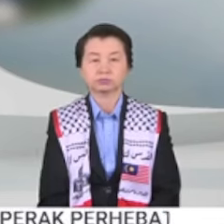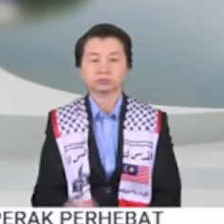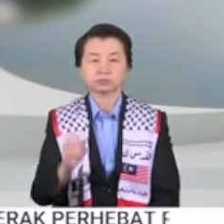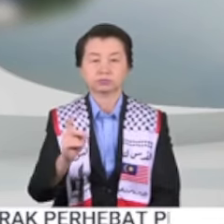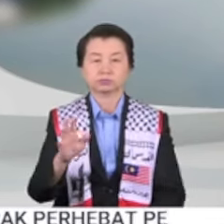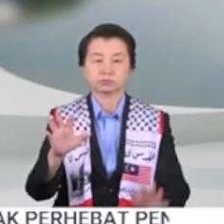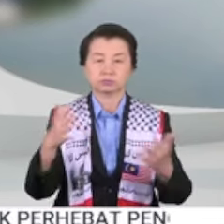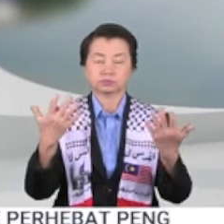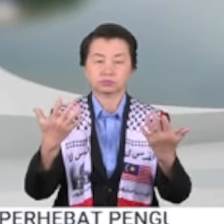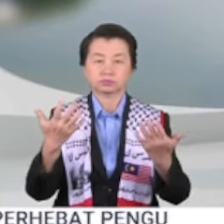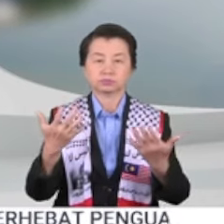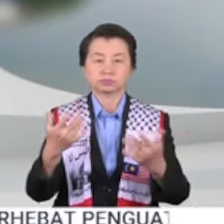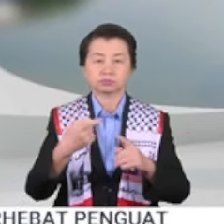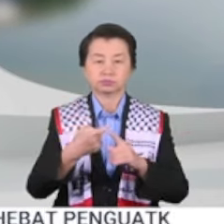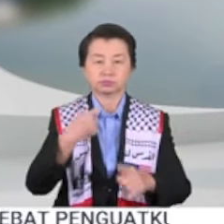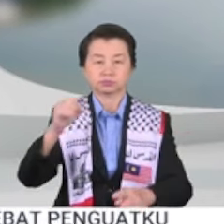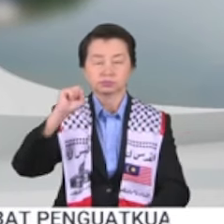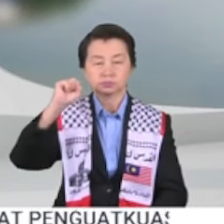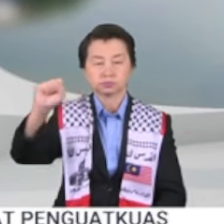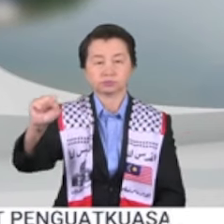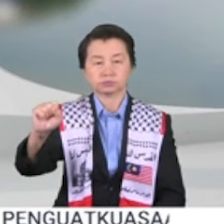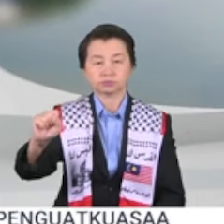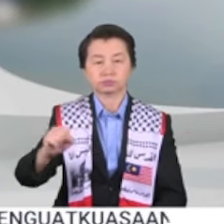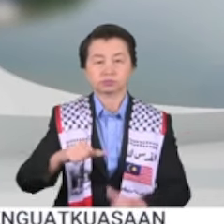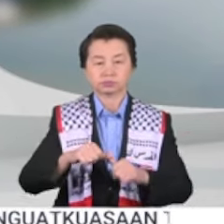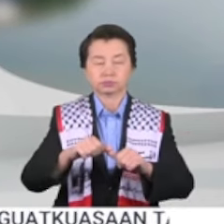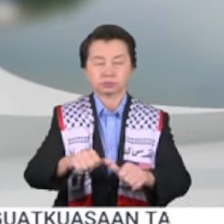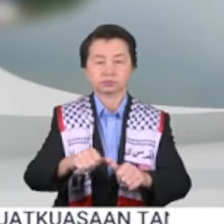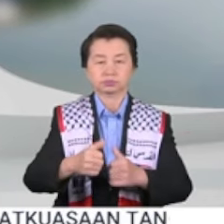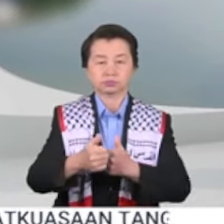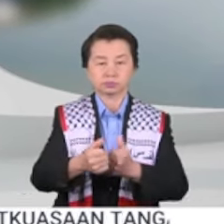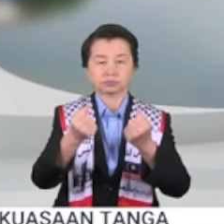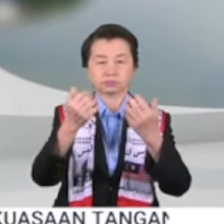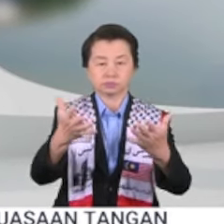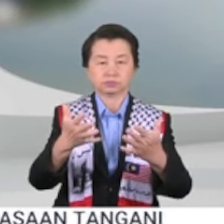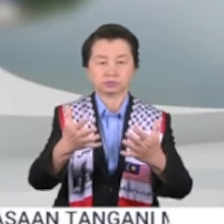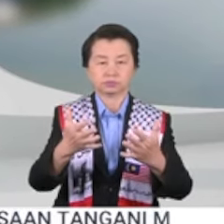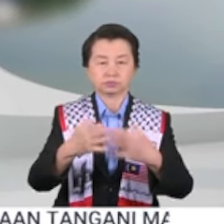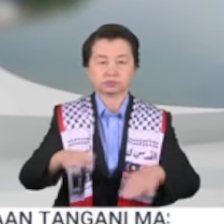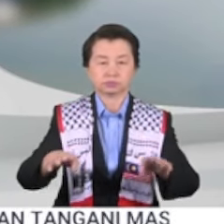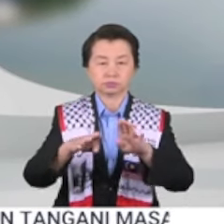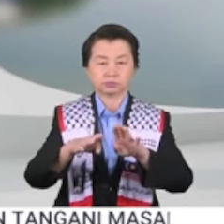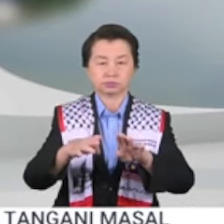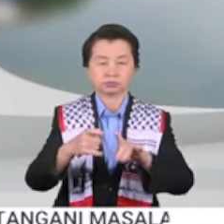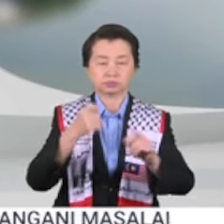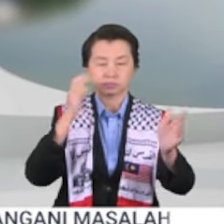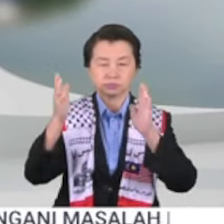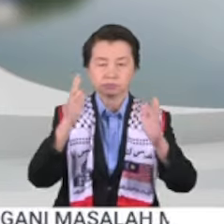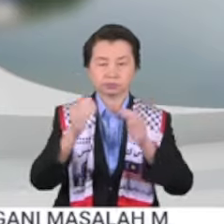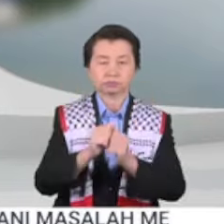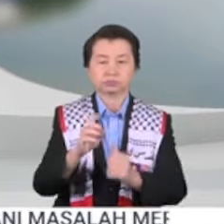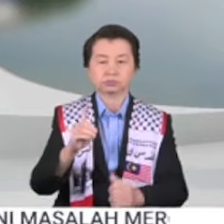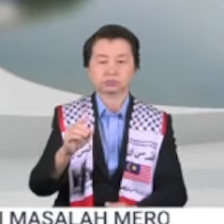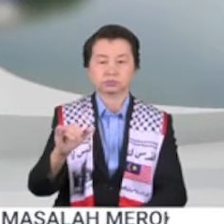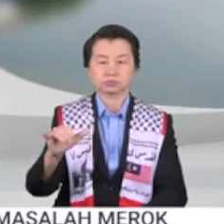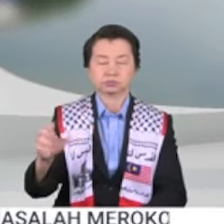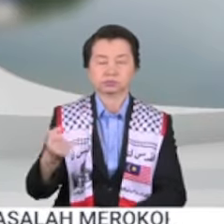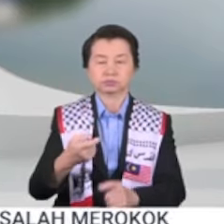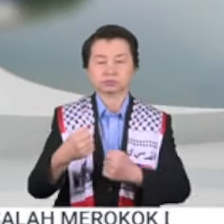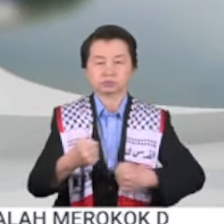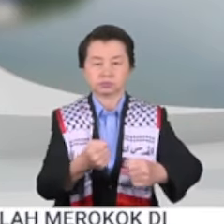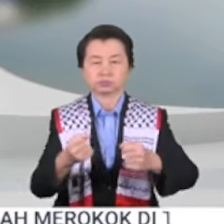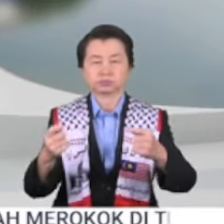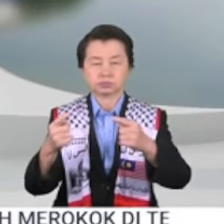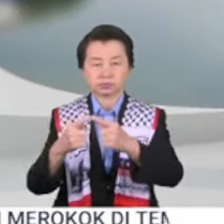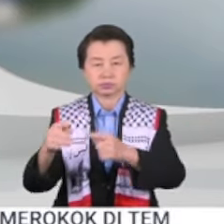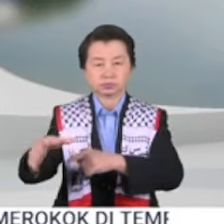Baik, setakat ini perkongsian dari Negeri di Bawah Bayu. Terus ikuti lebih banyak perkembangan semasa dalam negara bersama Dia. Dari sungai